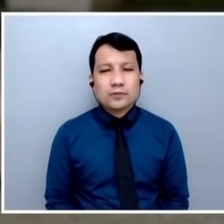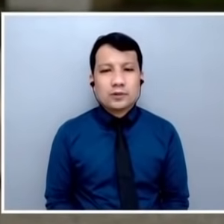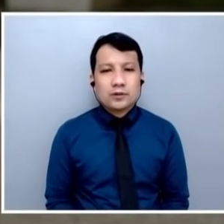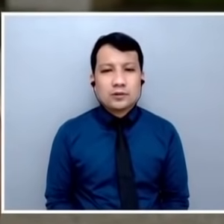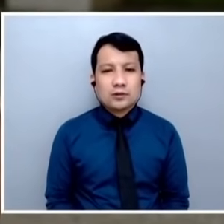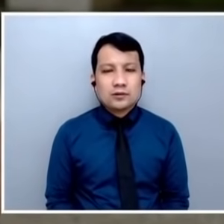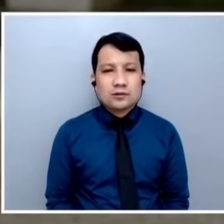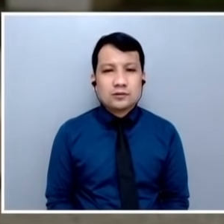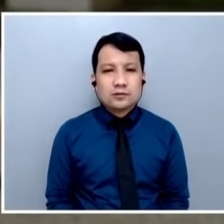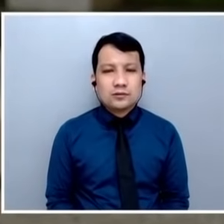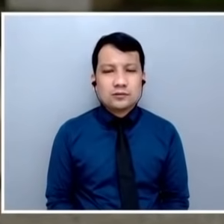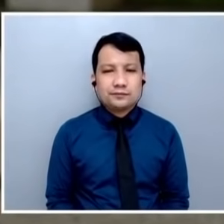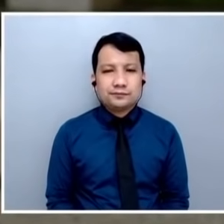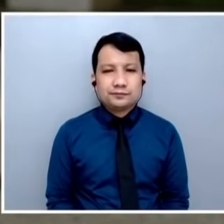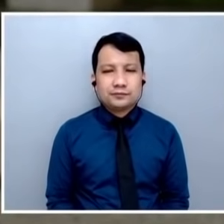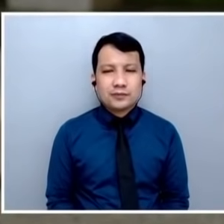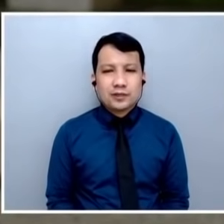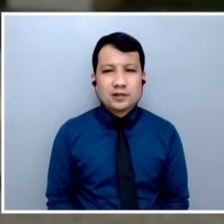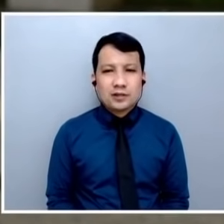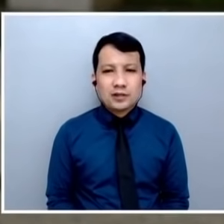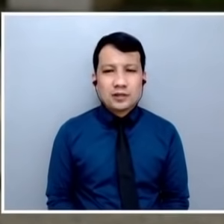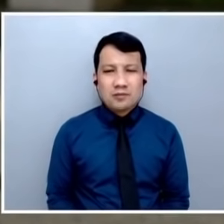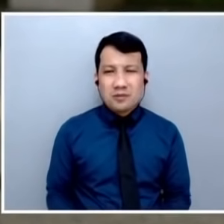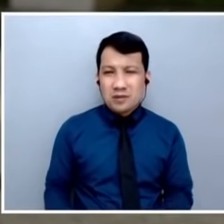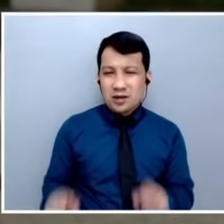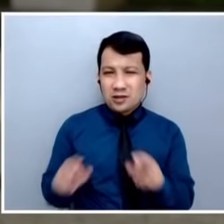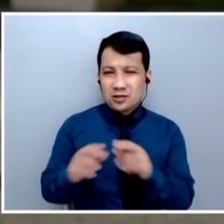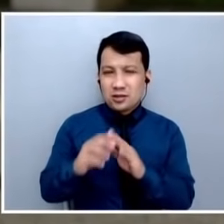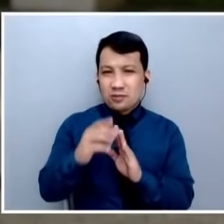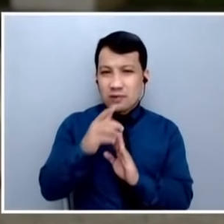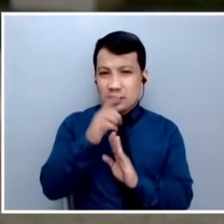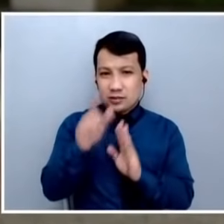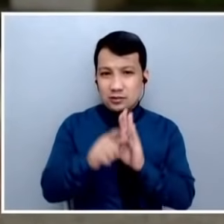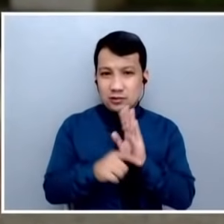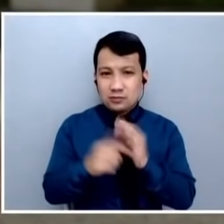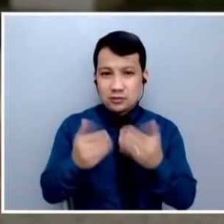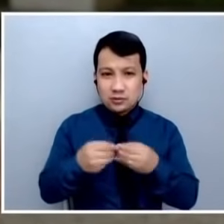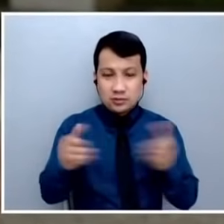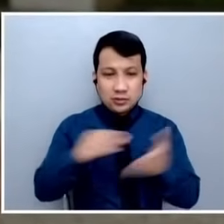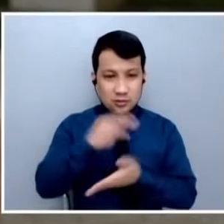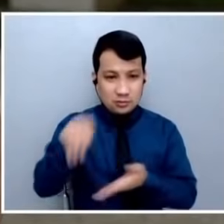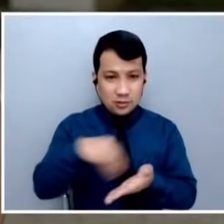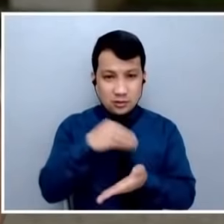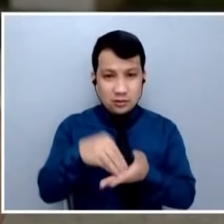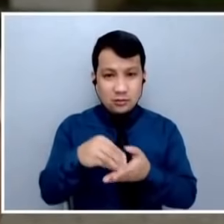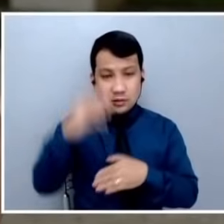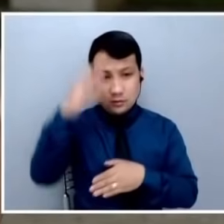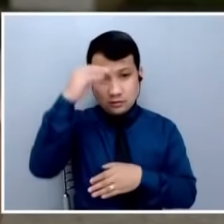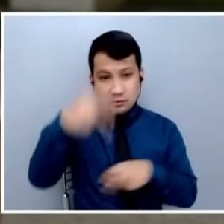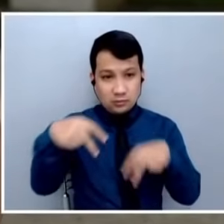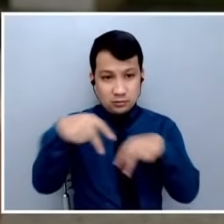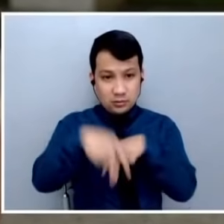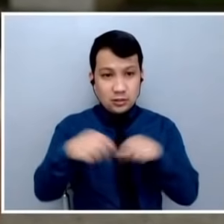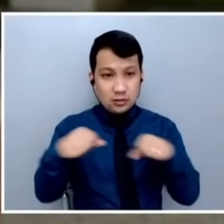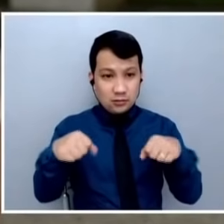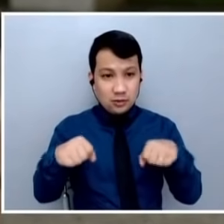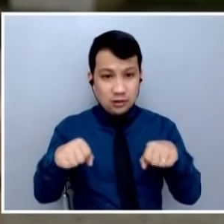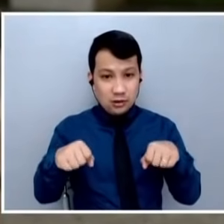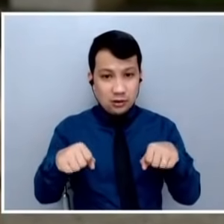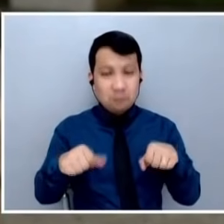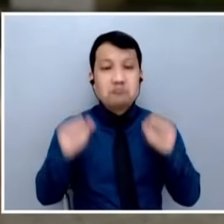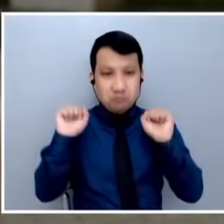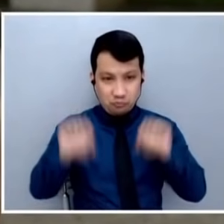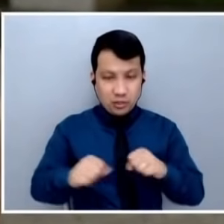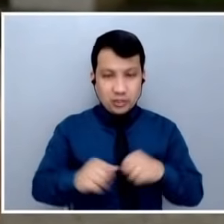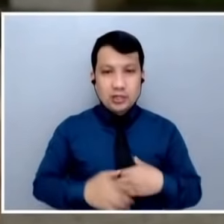Pinawalang bisa ng Court of Appeals ang mga ordinansa sa Mandaluyong City na nagbabawal sa mga lalaking nakaangkas sa mga motorsiklo o